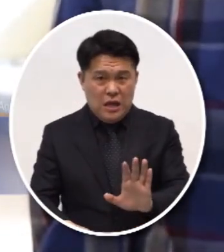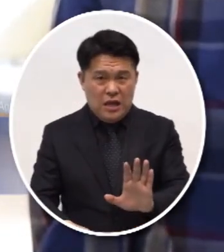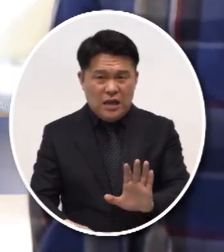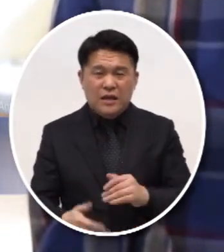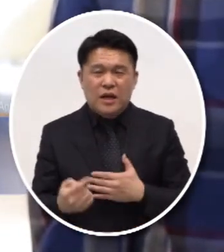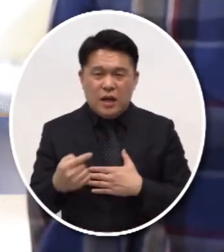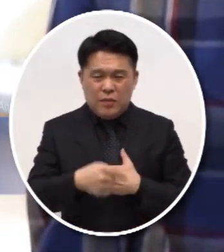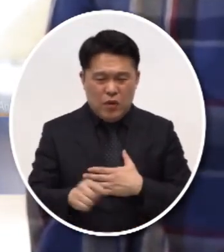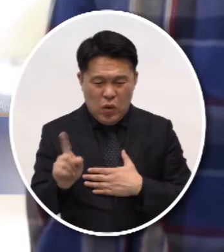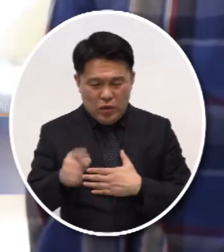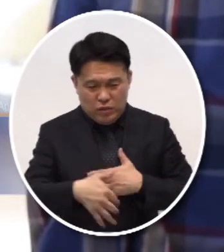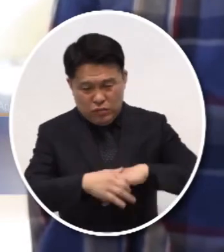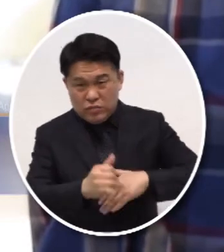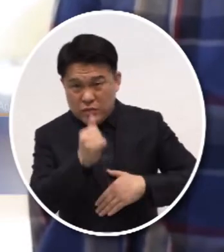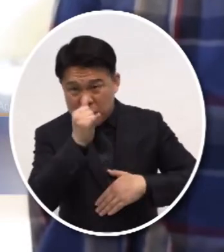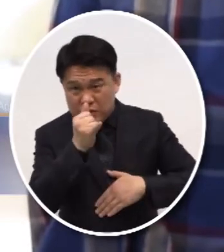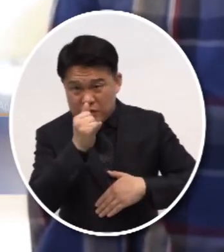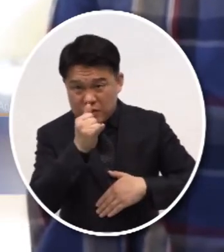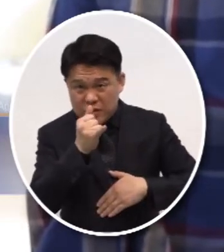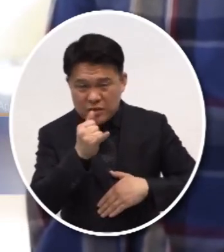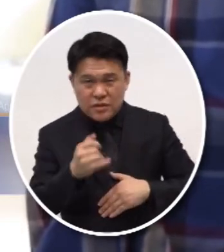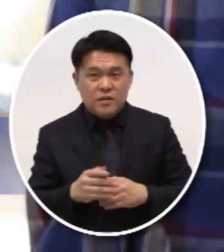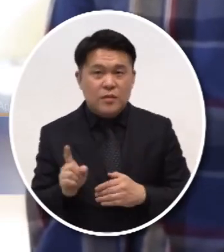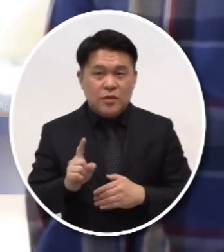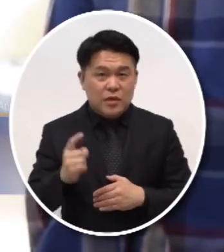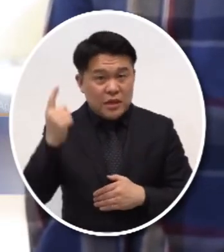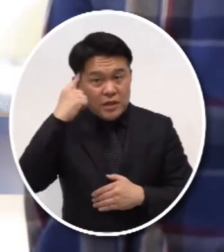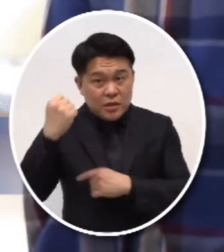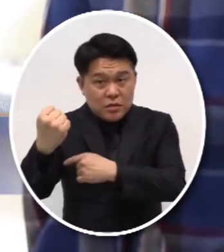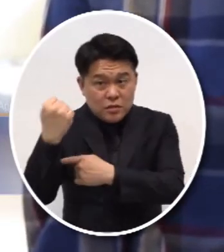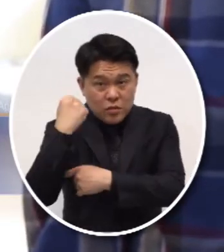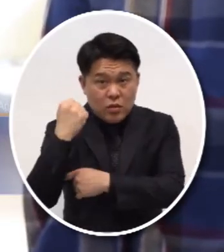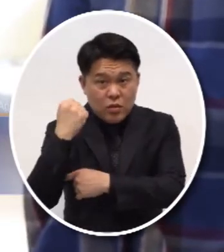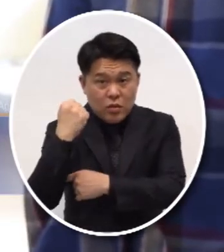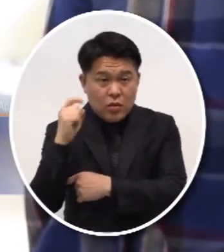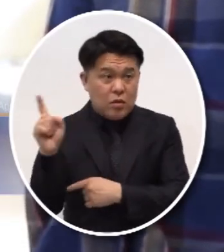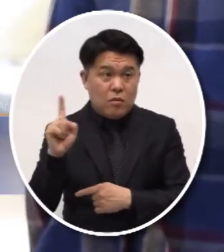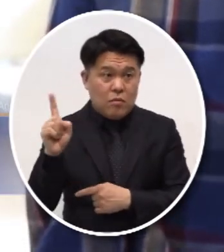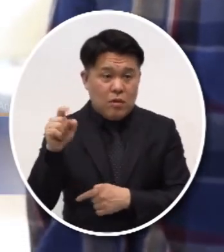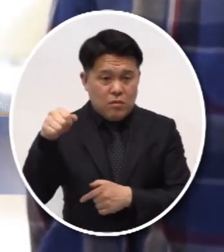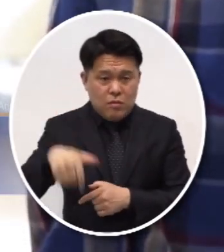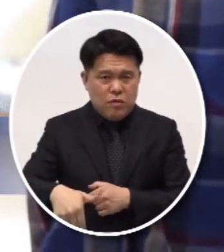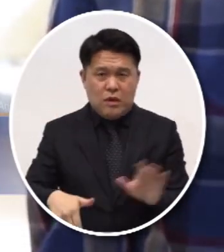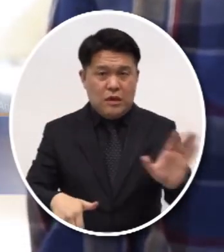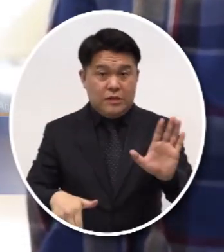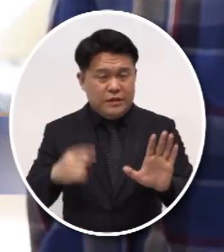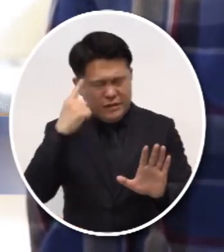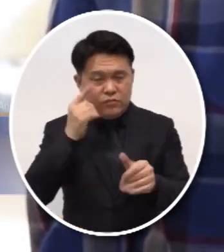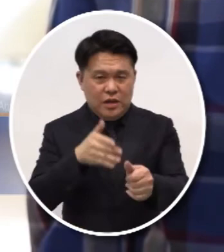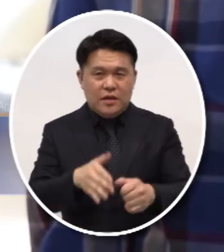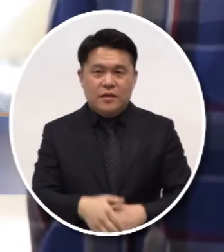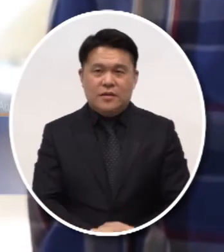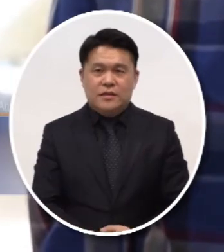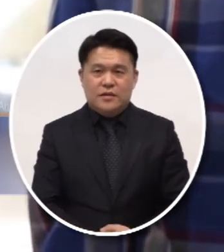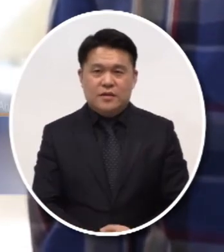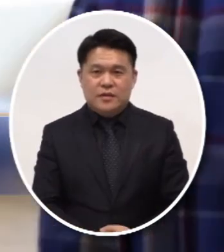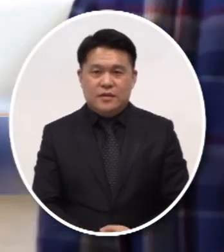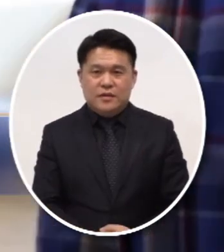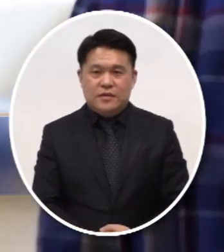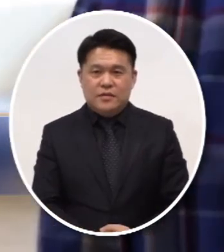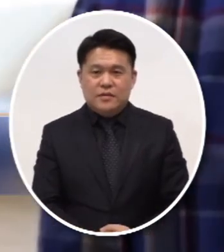한 부분이 불편한 거라 머리는 불편하다고 생각하지 않으셨으면